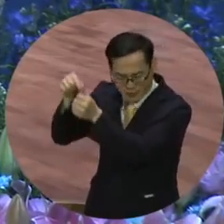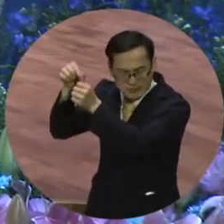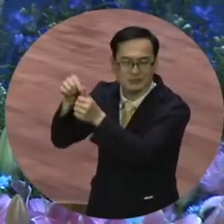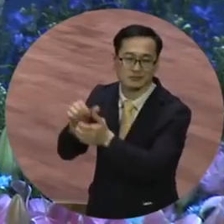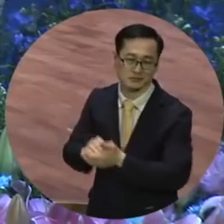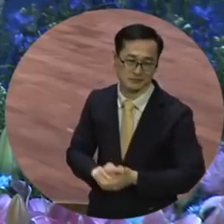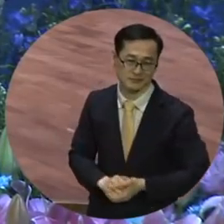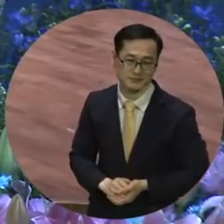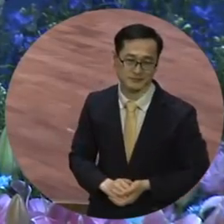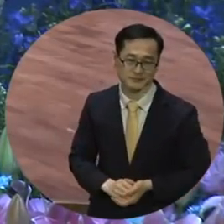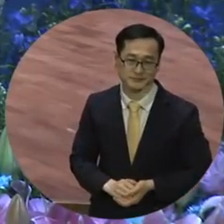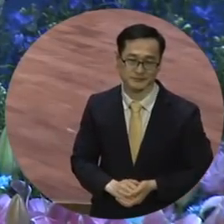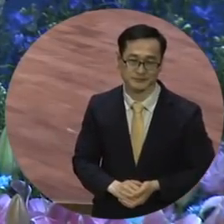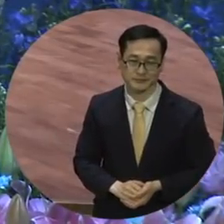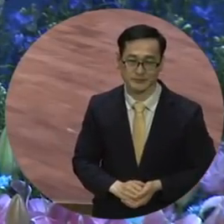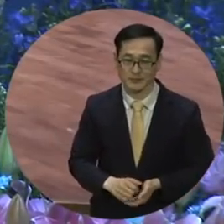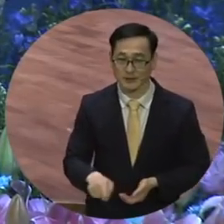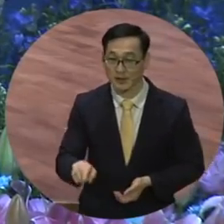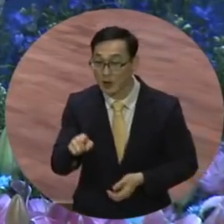여러분 어메이징 그레이스